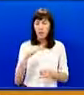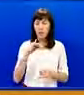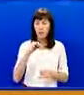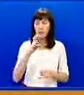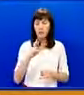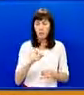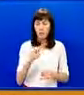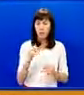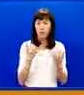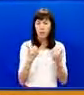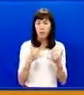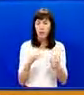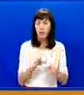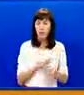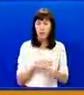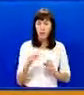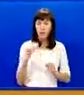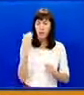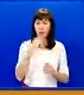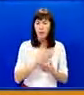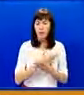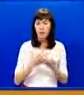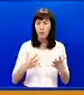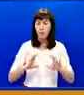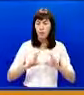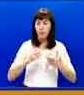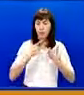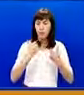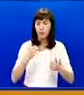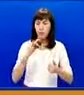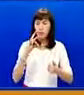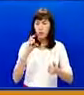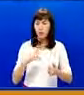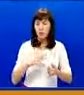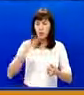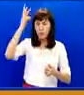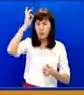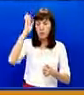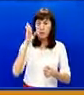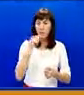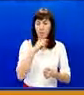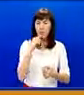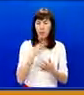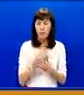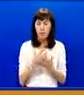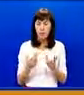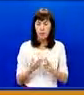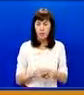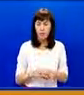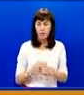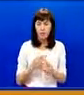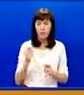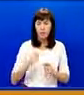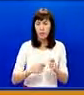кілемдер көздің жауын алады. Сапалы өнімдерімен төрткіл дүниеге танылған Иран, Түркия және Бельгия өнімдерінен бұл кілемдер еш